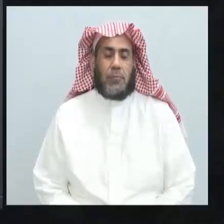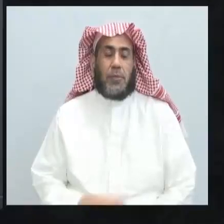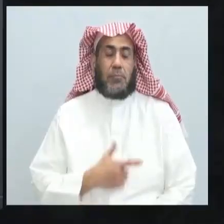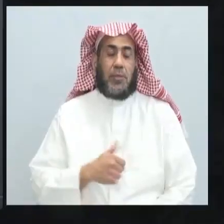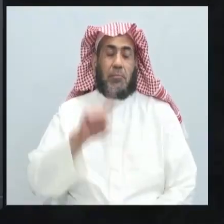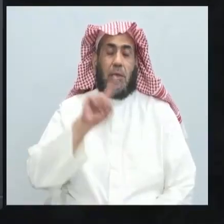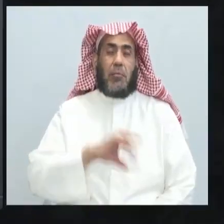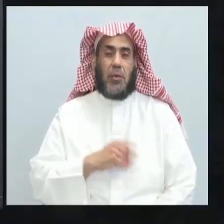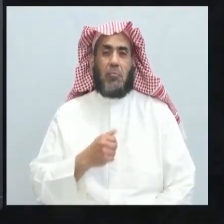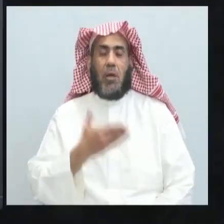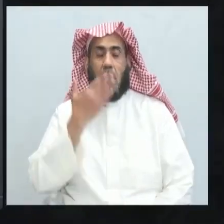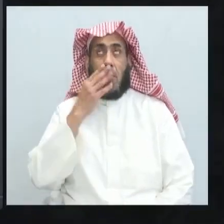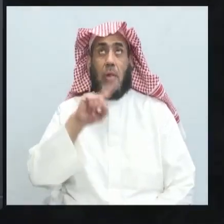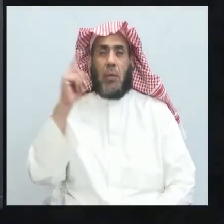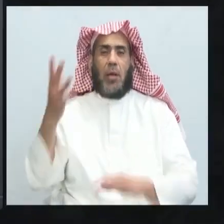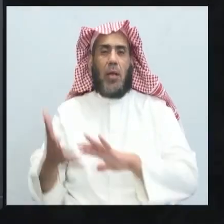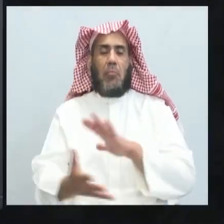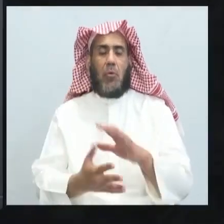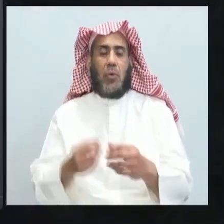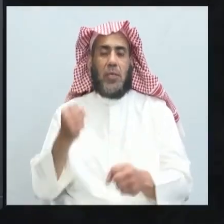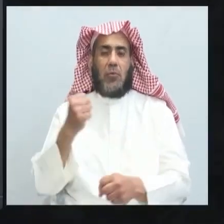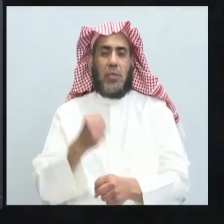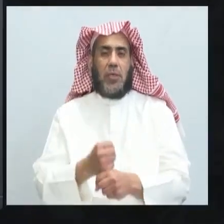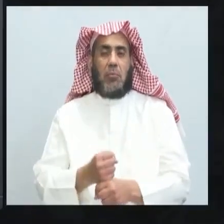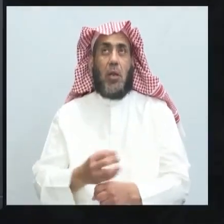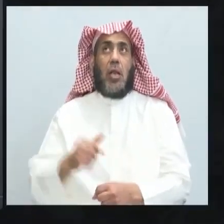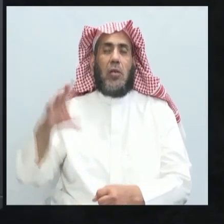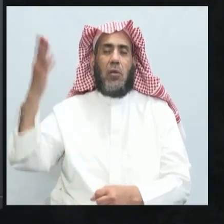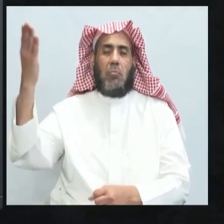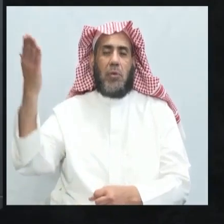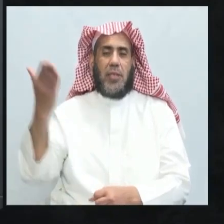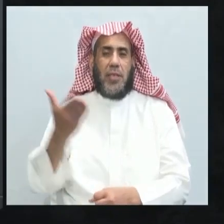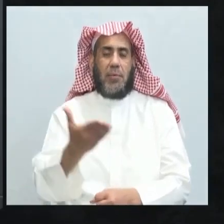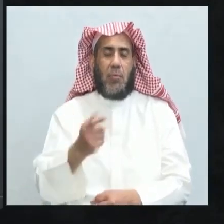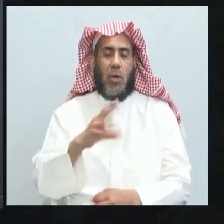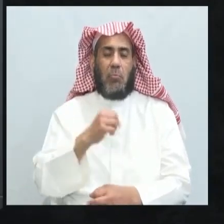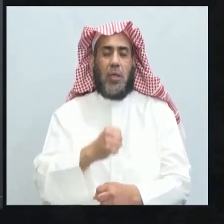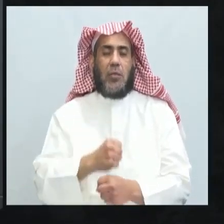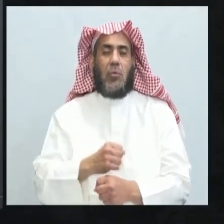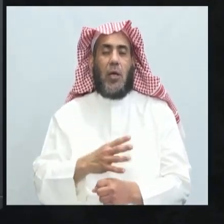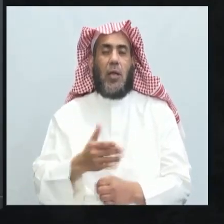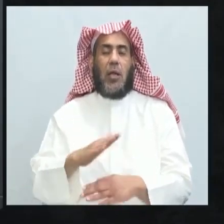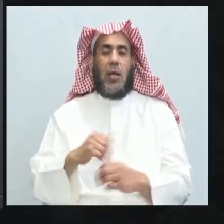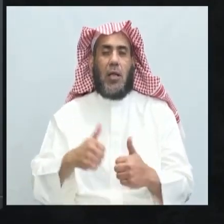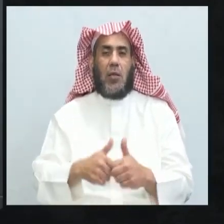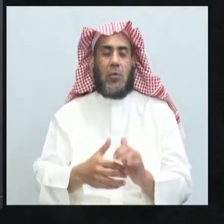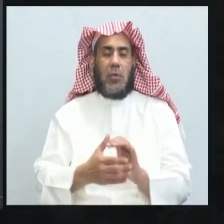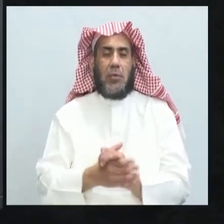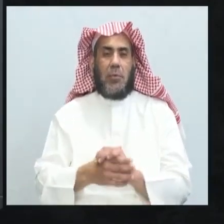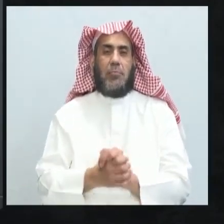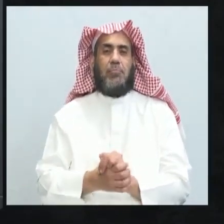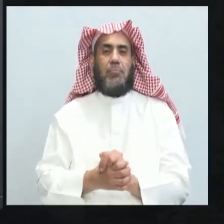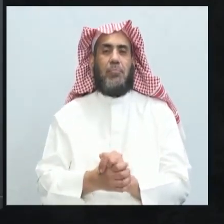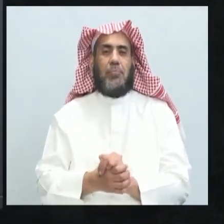بسم الله الرحمن الرحيم الحمد لله رب العالمين والصلاه والسلام على اشرف الانبياء والمرسلين نبينا محمد وعلى اله وصحبه